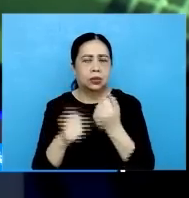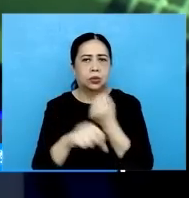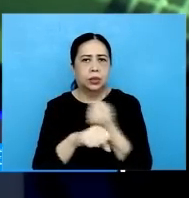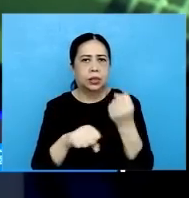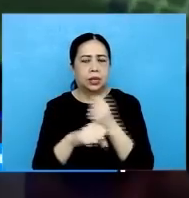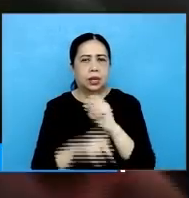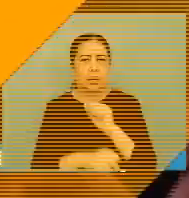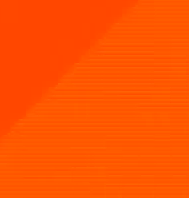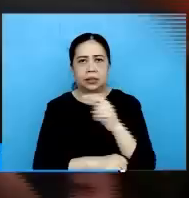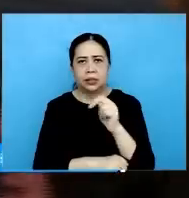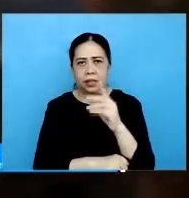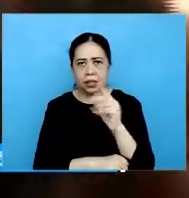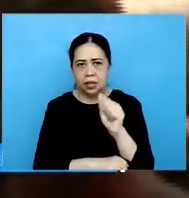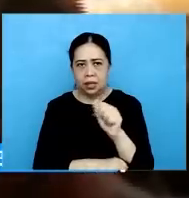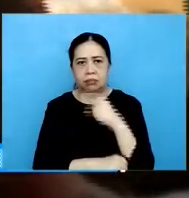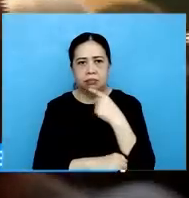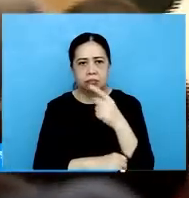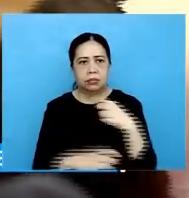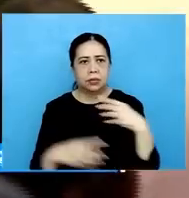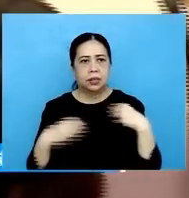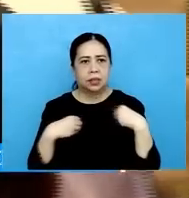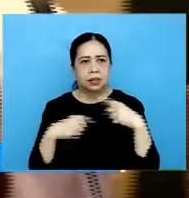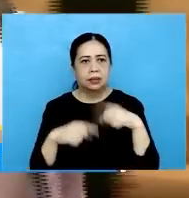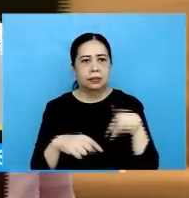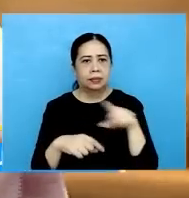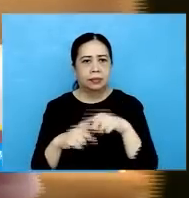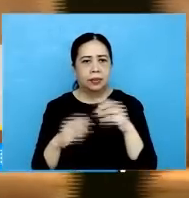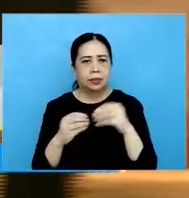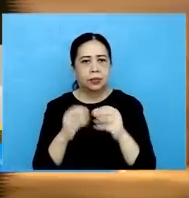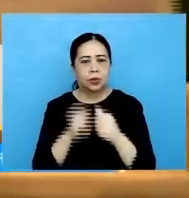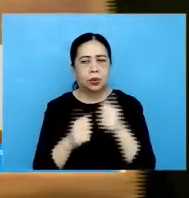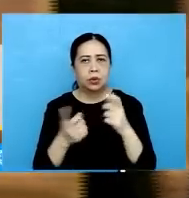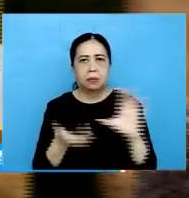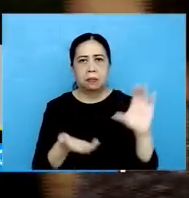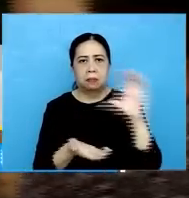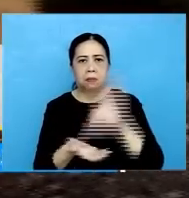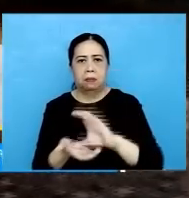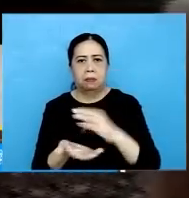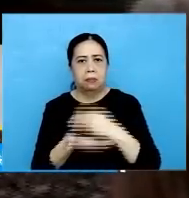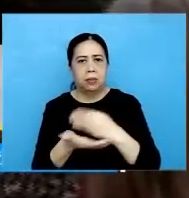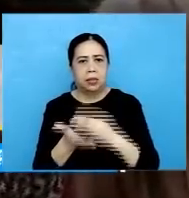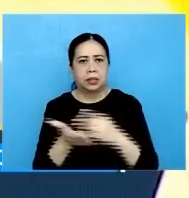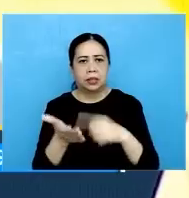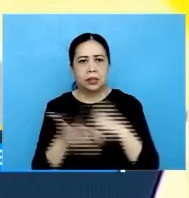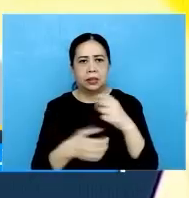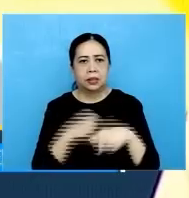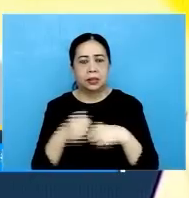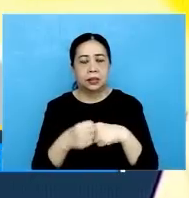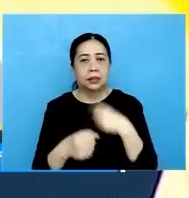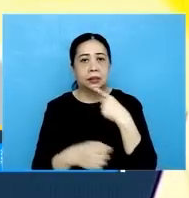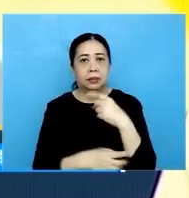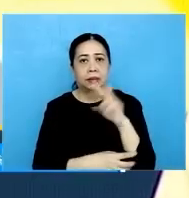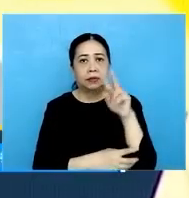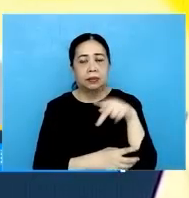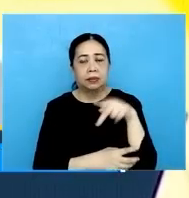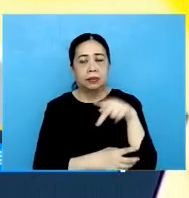agenda sa kabila ng pagtanggap ng ahensya ng pinakamalaking budget ngayong taon. Ayon kay VP Sara, hindi sapat ang halos